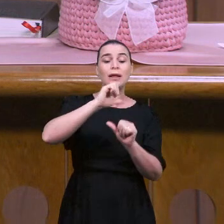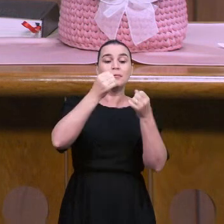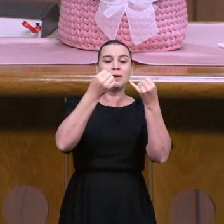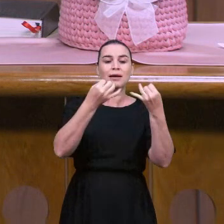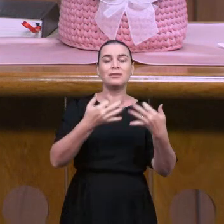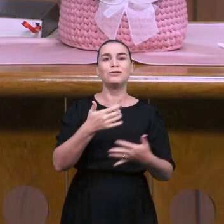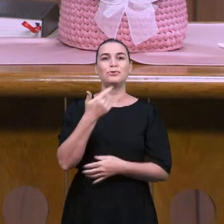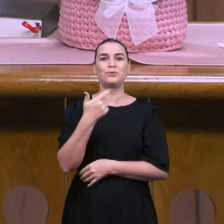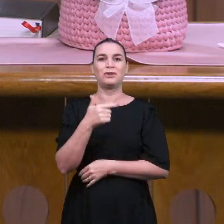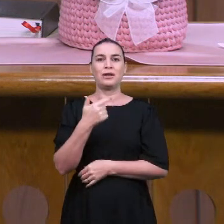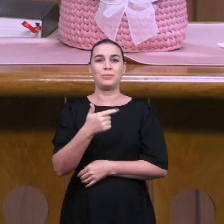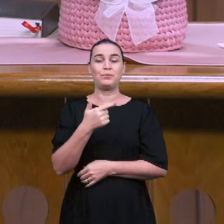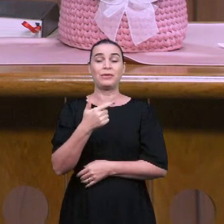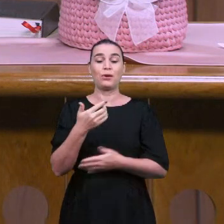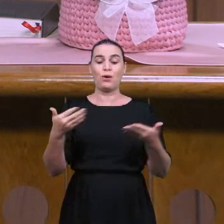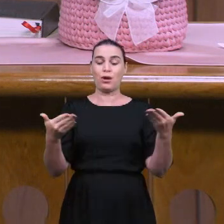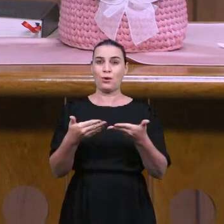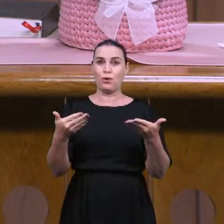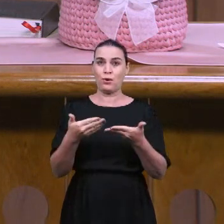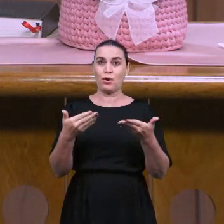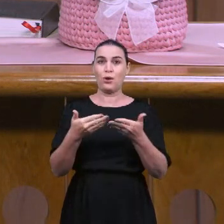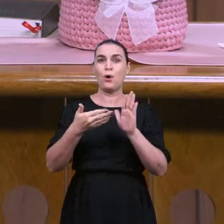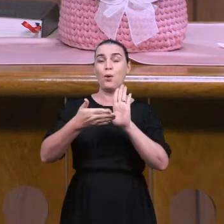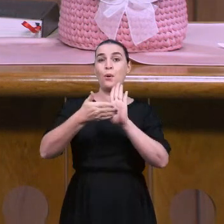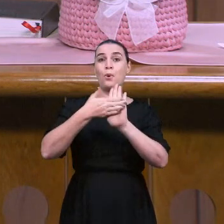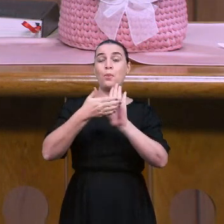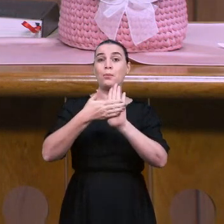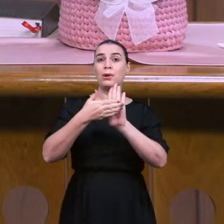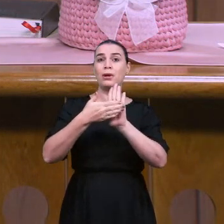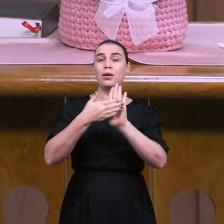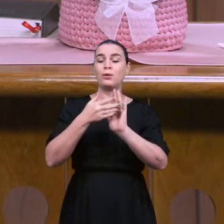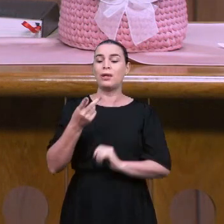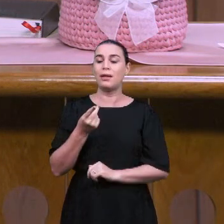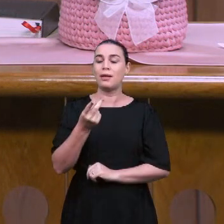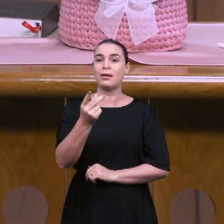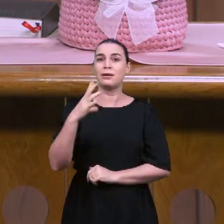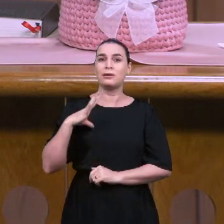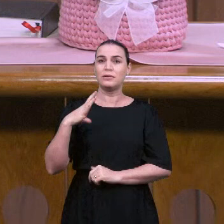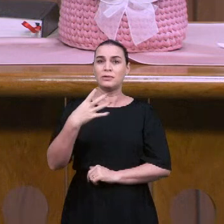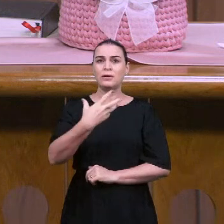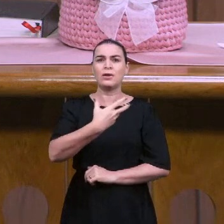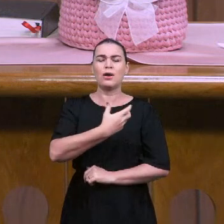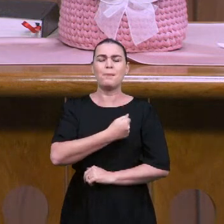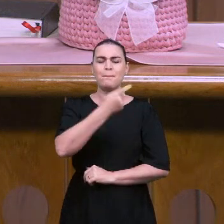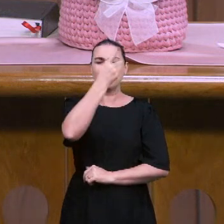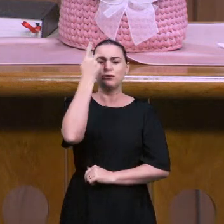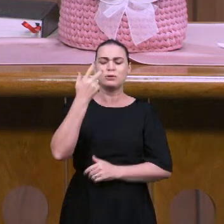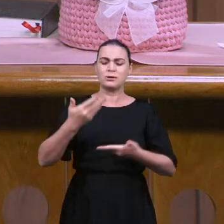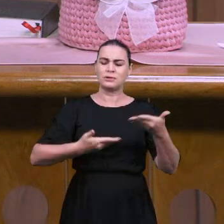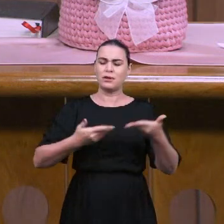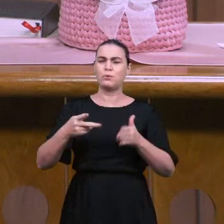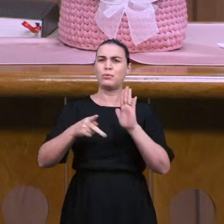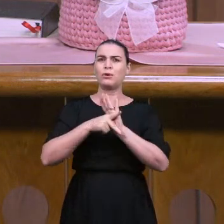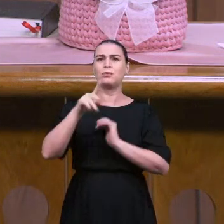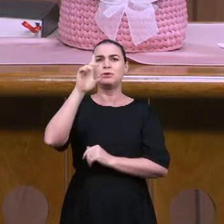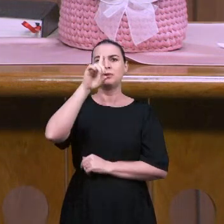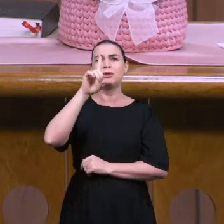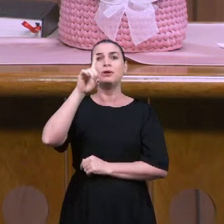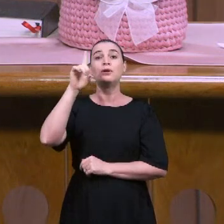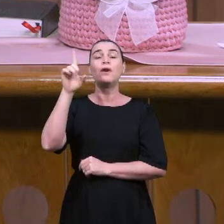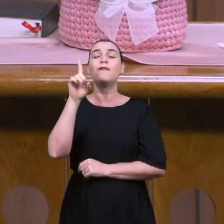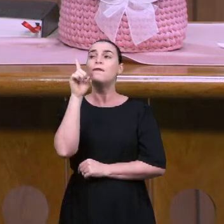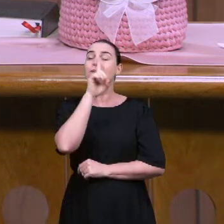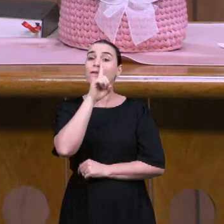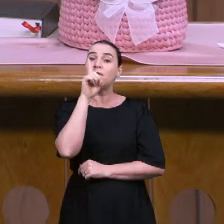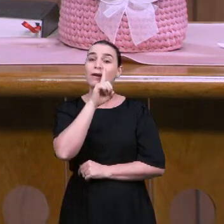Par exemple, j'ai reçu le plan éternel de salut, le frère, un serviteur de Dieu.